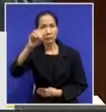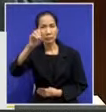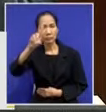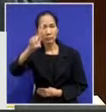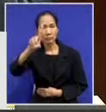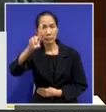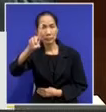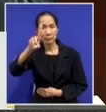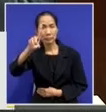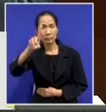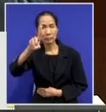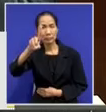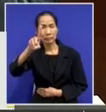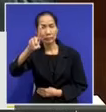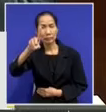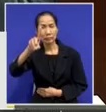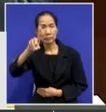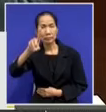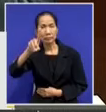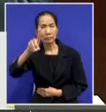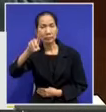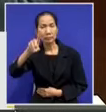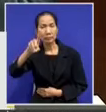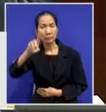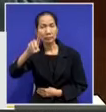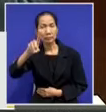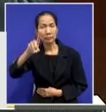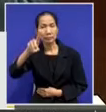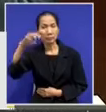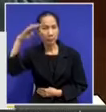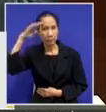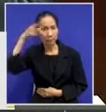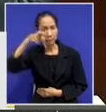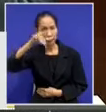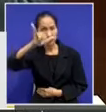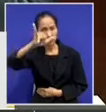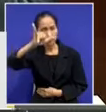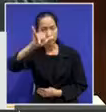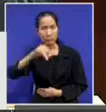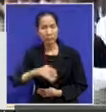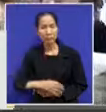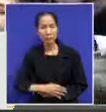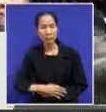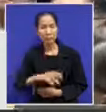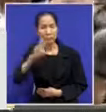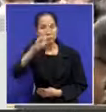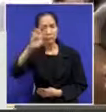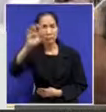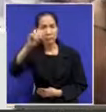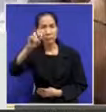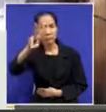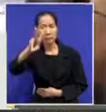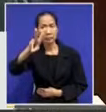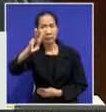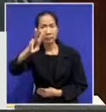651นายสุรชัยเลี้ยงบุญเลิศชัย พลเอกประยุทธ์จันทร์โอชาครับ